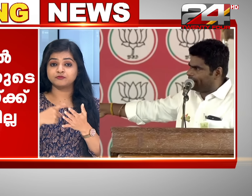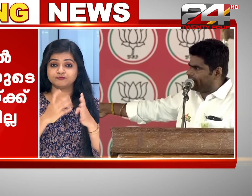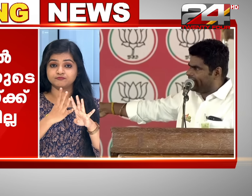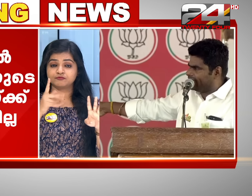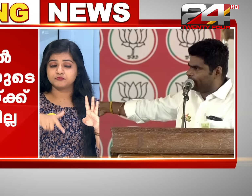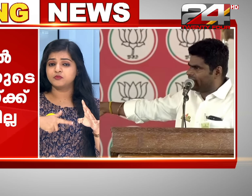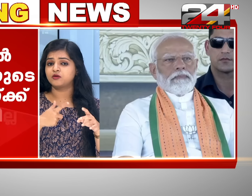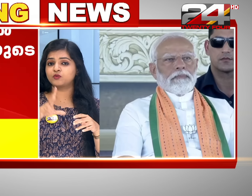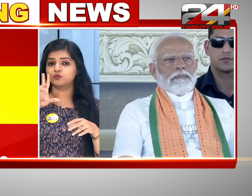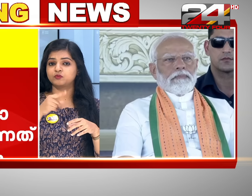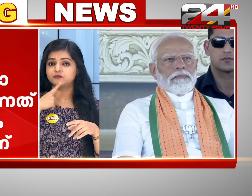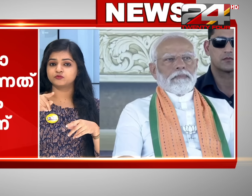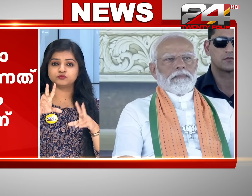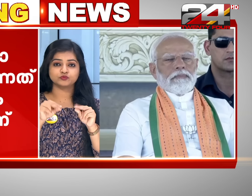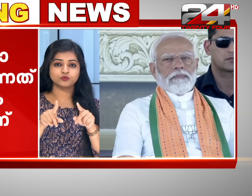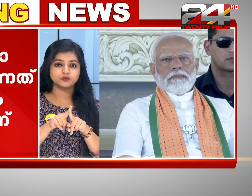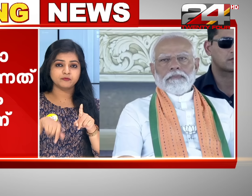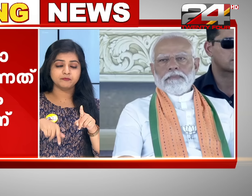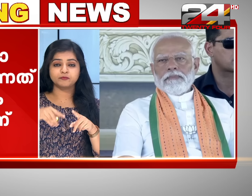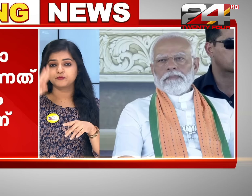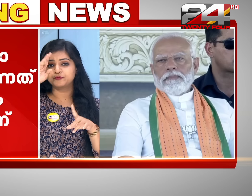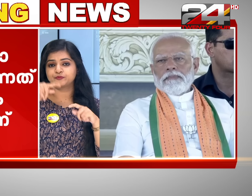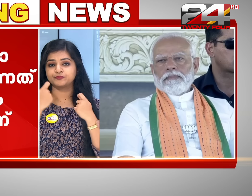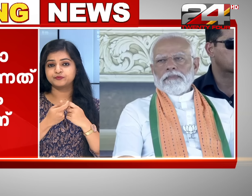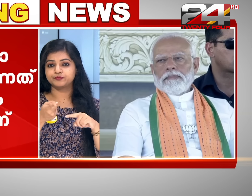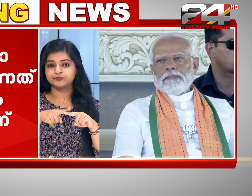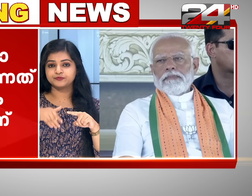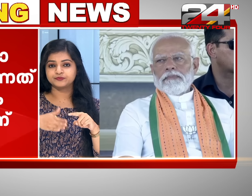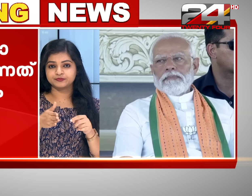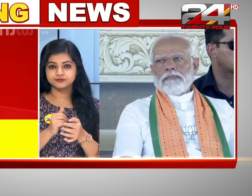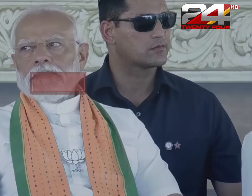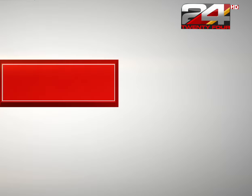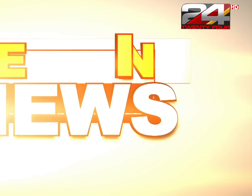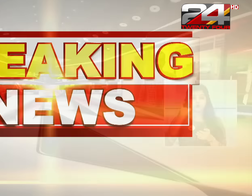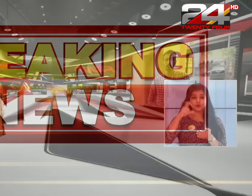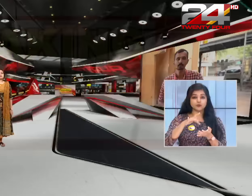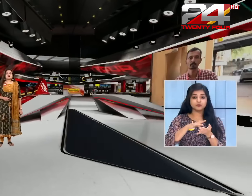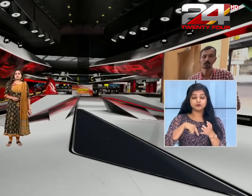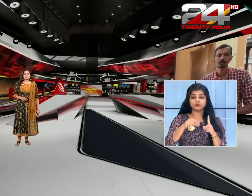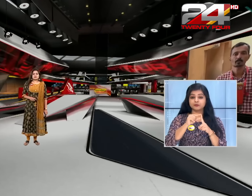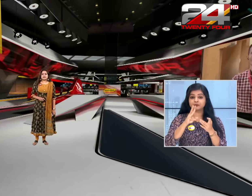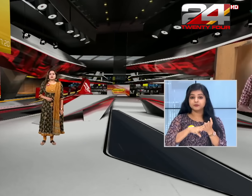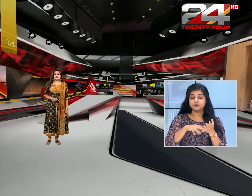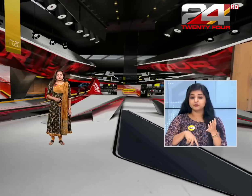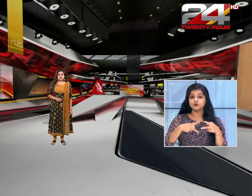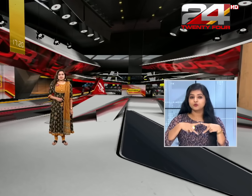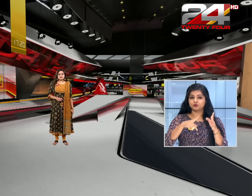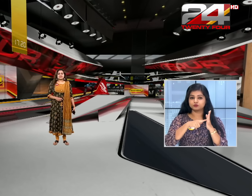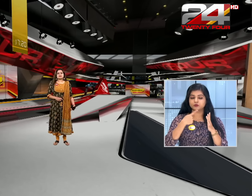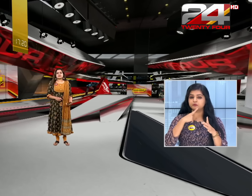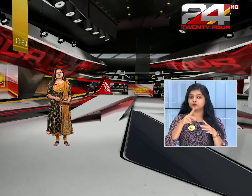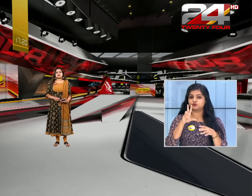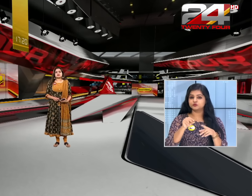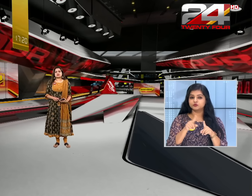ഏർപ്പെടുത്തിക്കൊണ്ട് അല്ലെങ്കിൽ അതിന് അനുമതി നൽകാത്ത ഒരു നിലപാട് എന്തായാലും പോലീസ് എടുത്തിരിക്കുന്നത് പ്രവിത കോയമ്പത്തൂരിലാണ് പ്രധാനമന്ത്രി നരേന്ദ്രമോദിയുടെ റോഡ് ഷോയ്ക്ക്